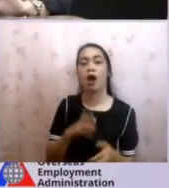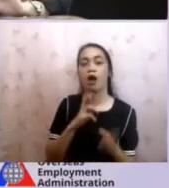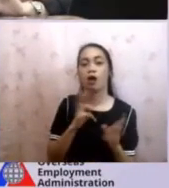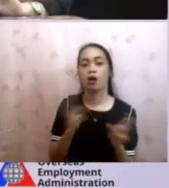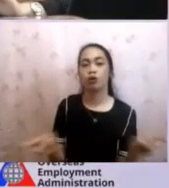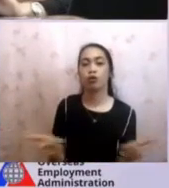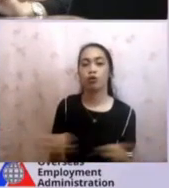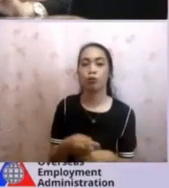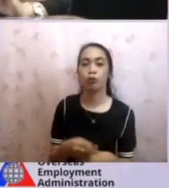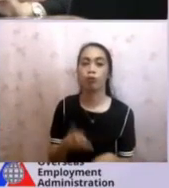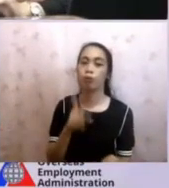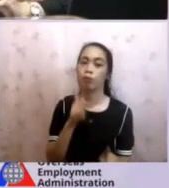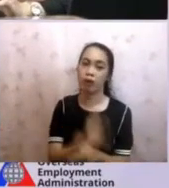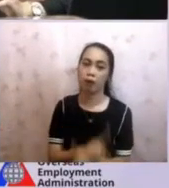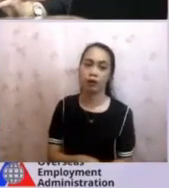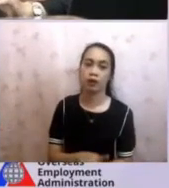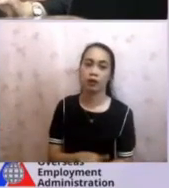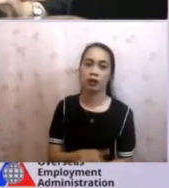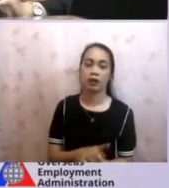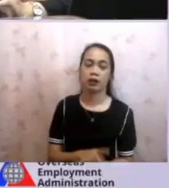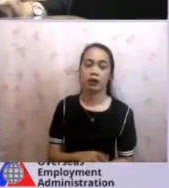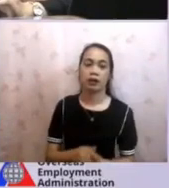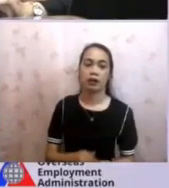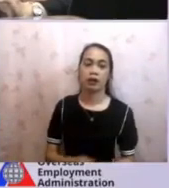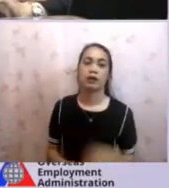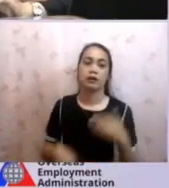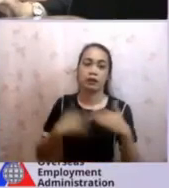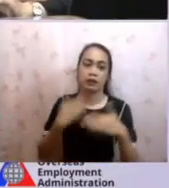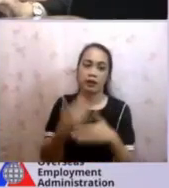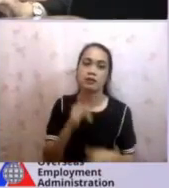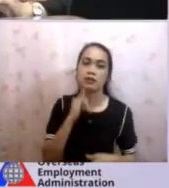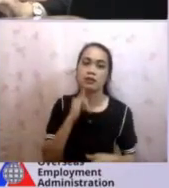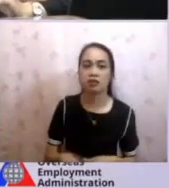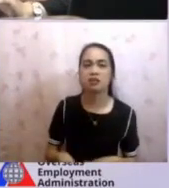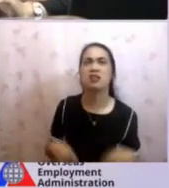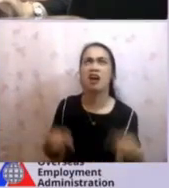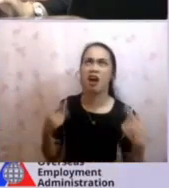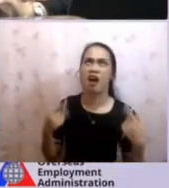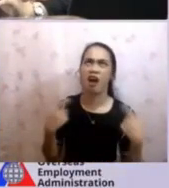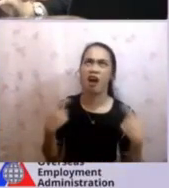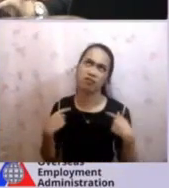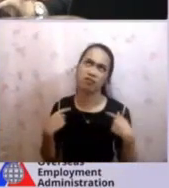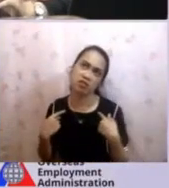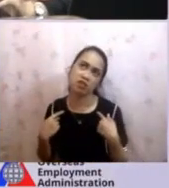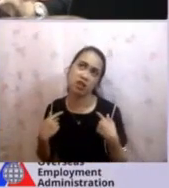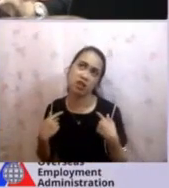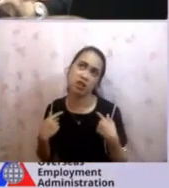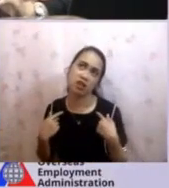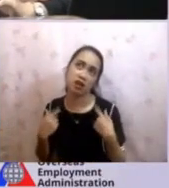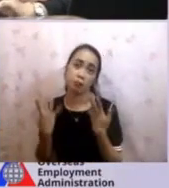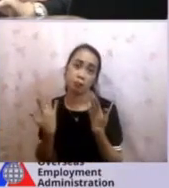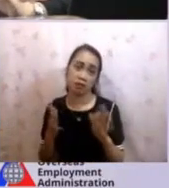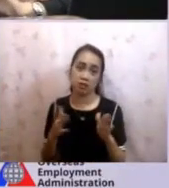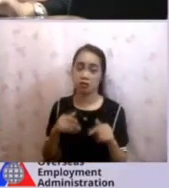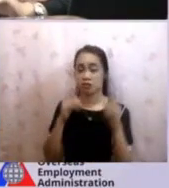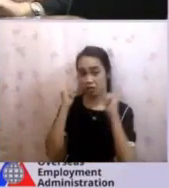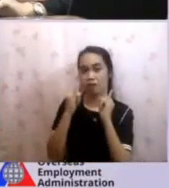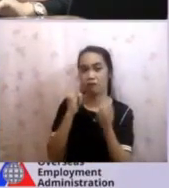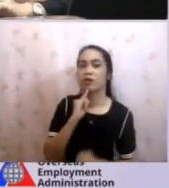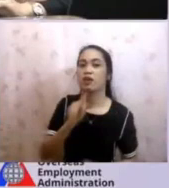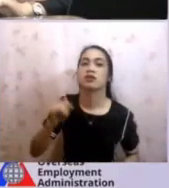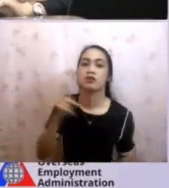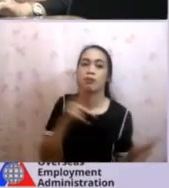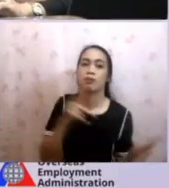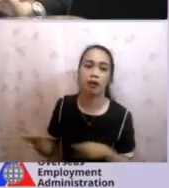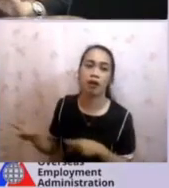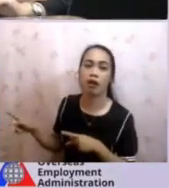properly. So after the interview, we have the waiting game. Gitawag nga waiting game. Kaya gitawag siya nga waiting game. Kaya